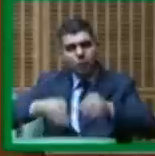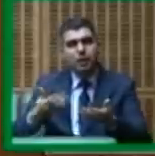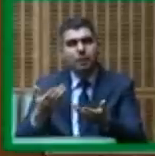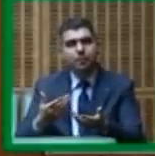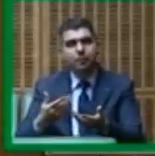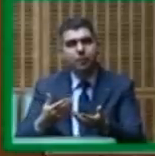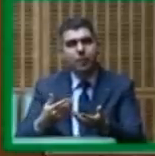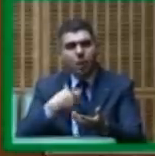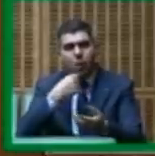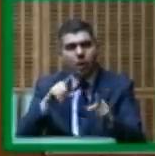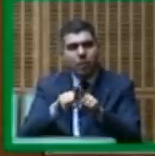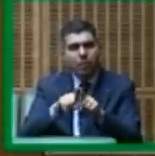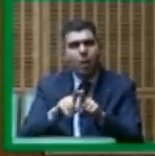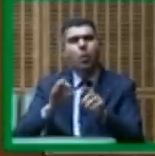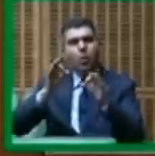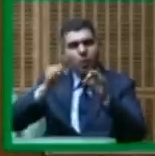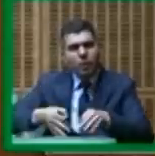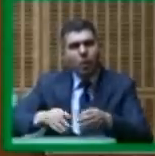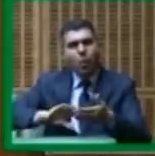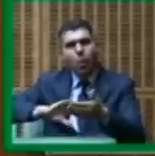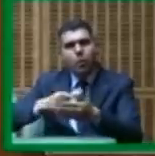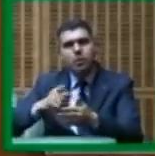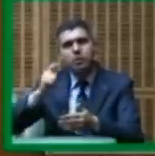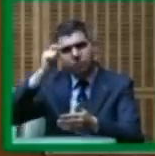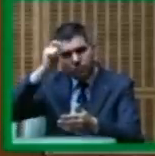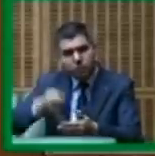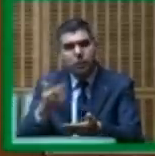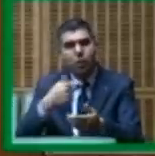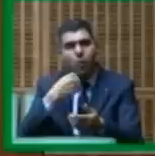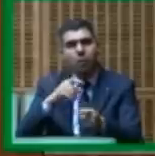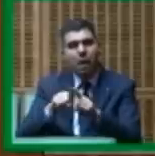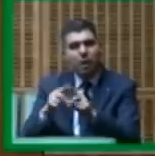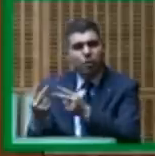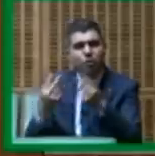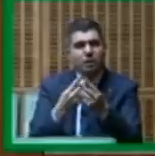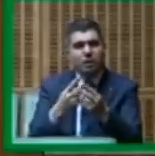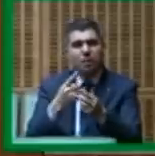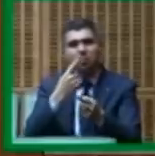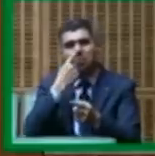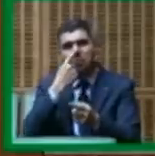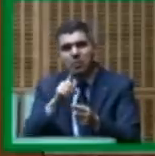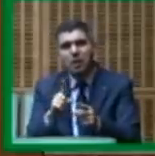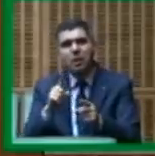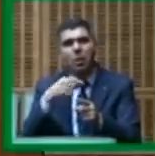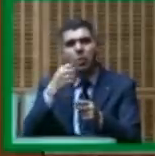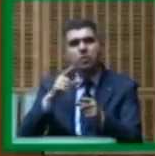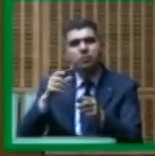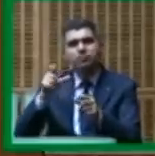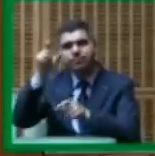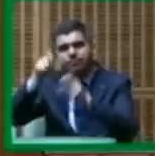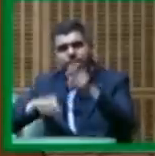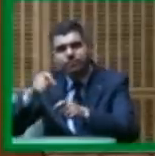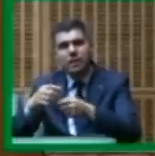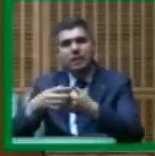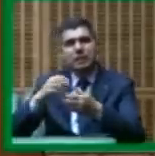تقولوها قولوا لي هذه عندكم مزيانة، ولكن وما تجيوش تقولوا لي هذا الشيء درتيه من جيوب المواطنين، لأنه